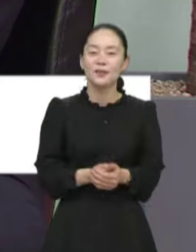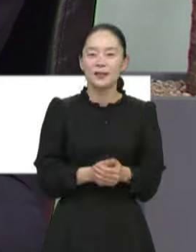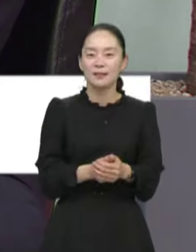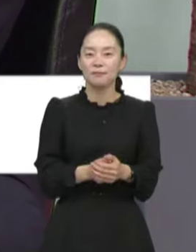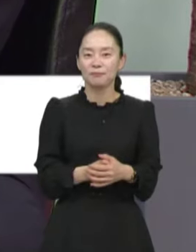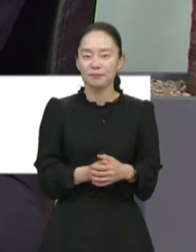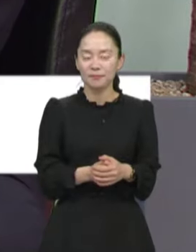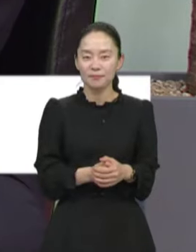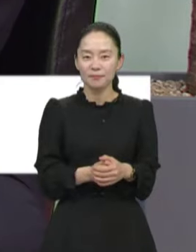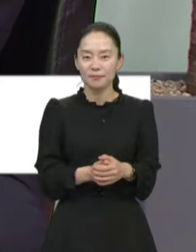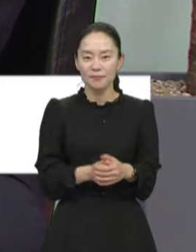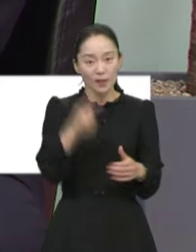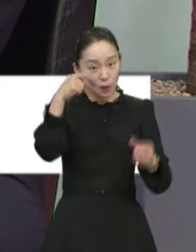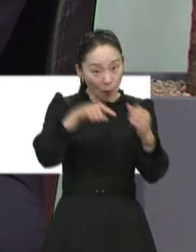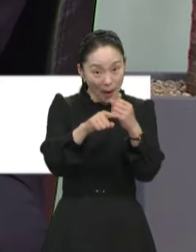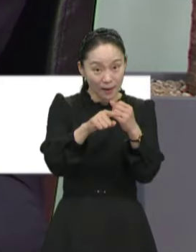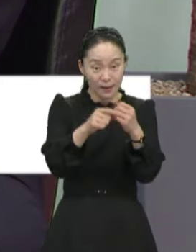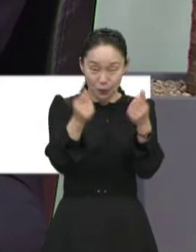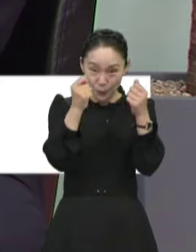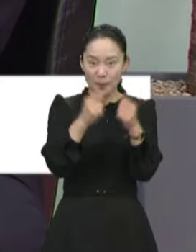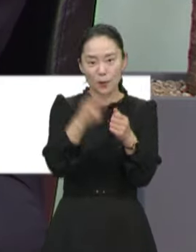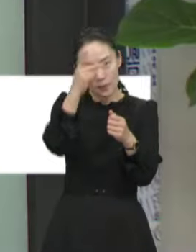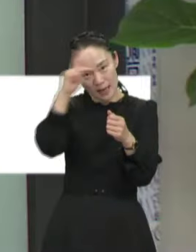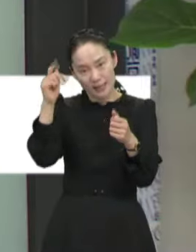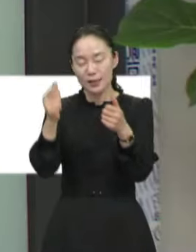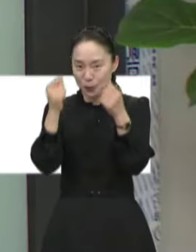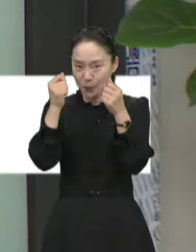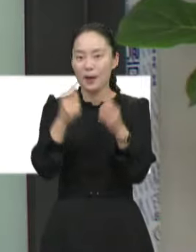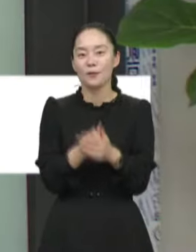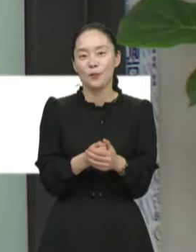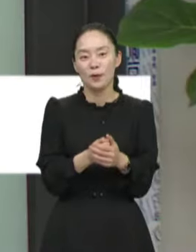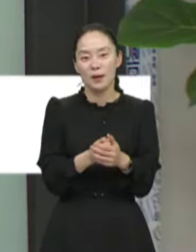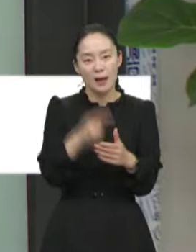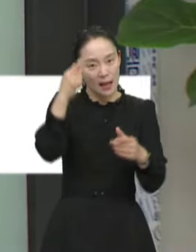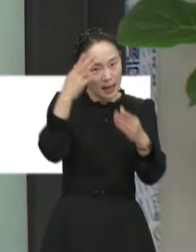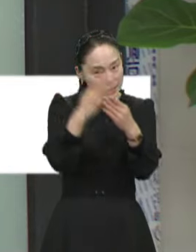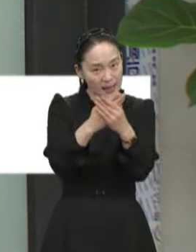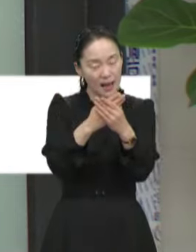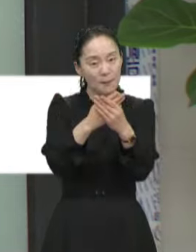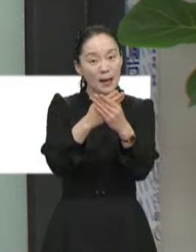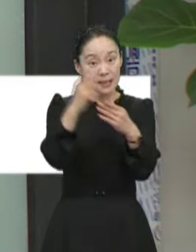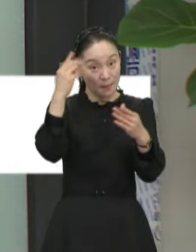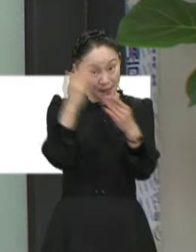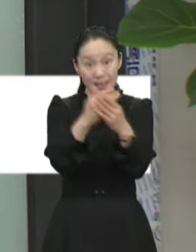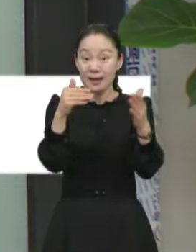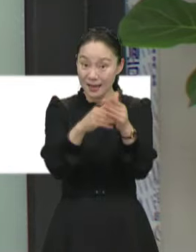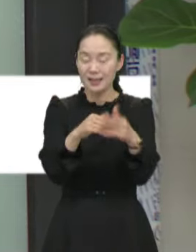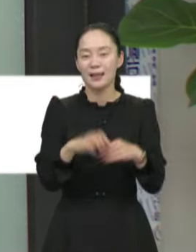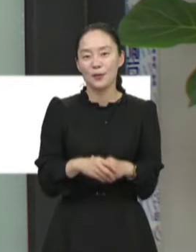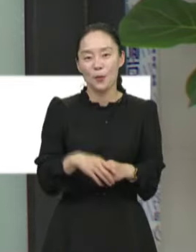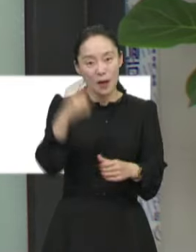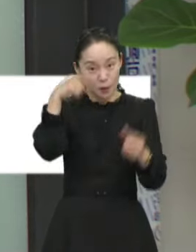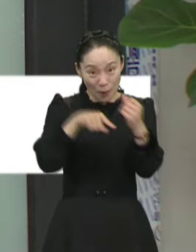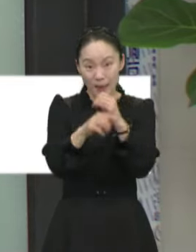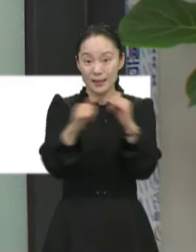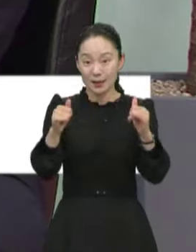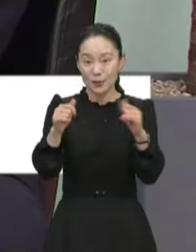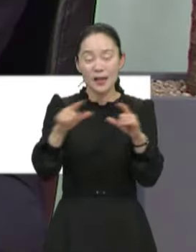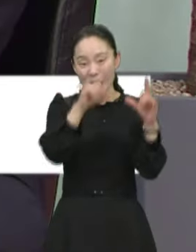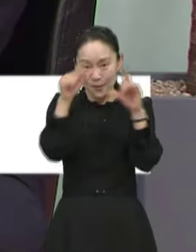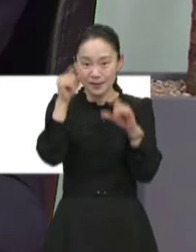어 과학고를 나와서 카이스트에서 쭉 학사 석사 박사 하시고 그다음에 또 과학자로 사셨기